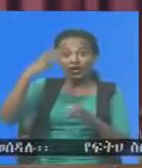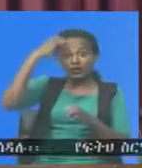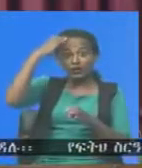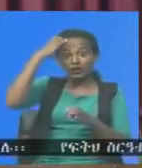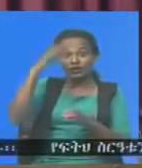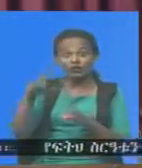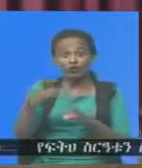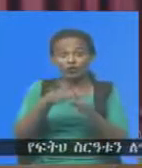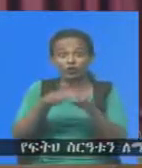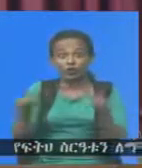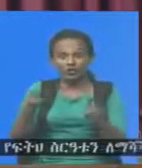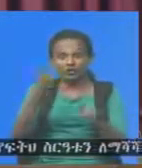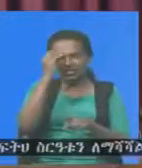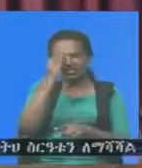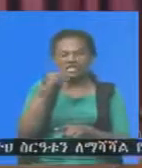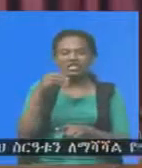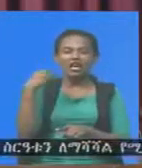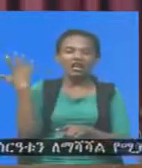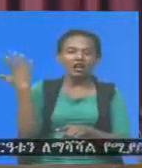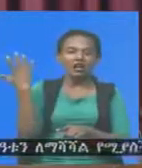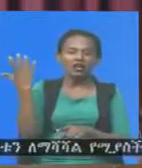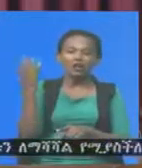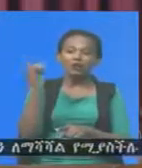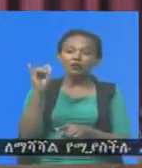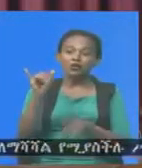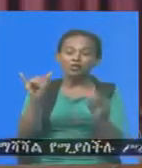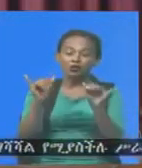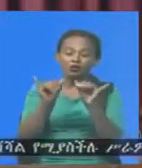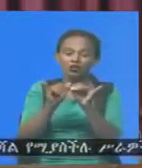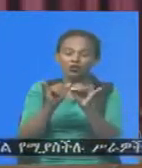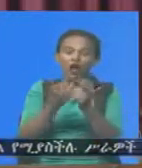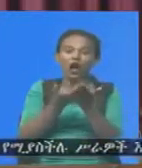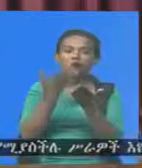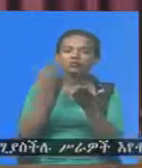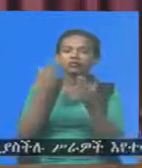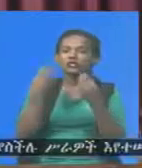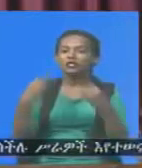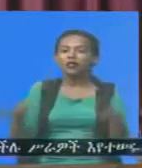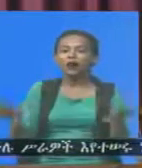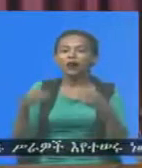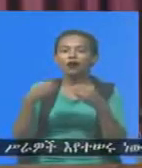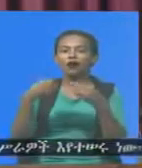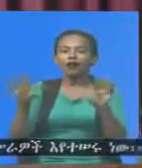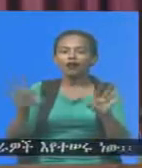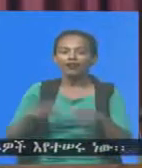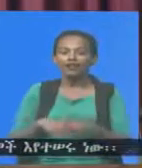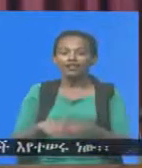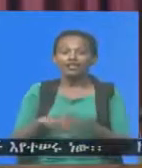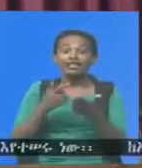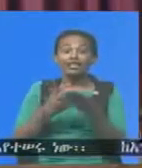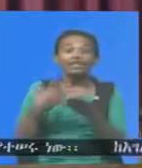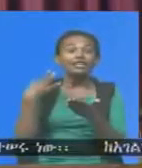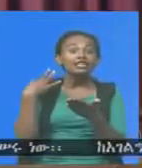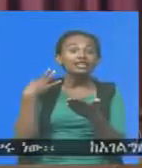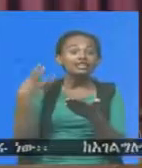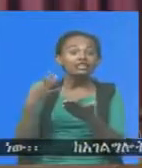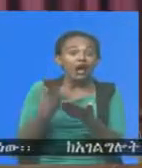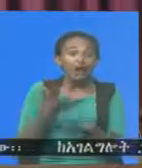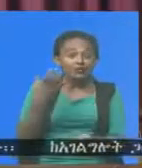ግን ይዘናጋል፣ በዚያው ልክ ሀብት ይባክናል። ይሄን የግል ሀብት የግል